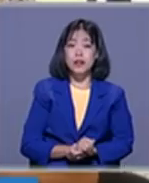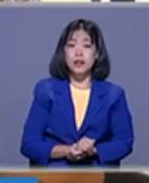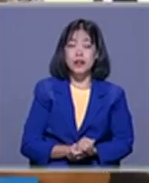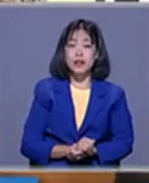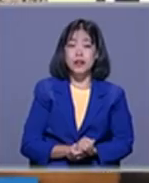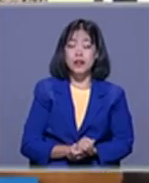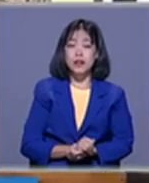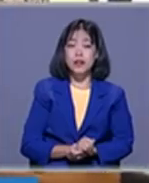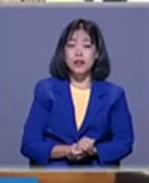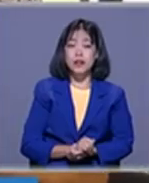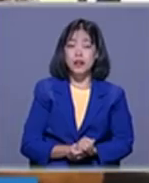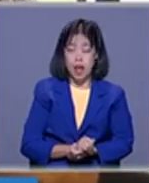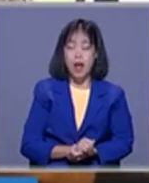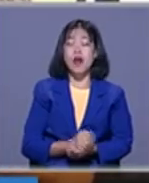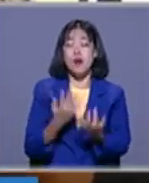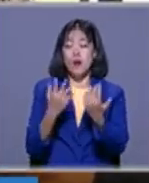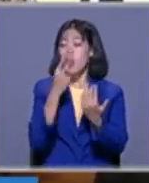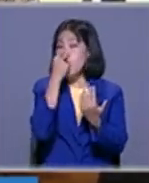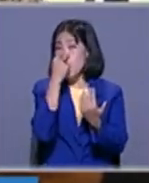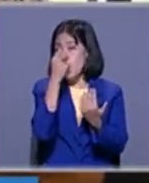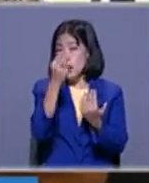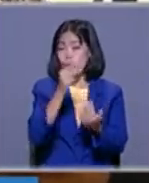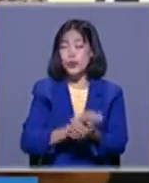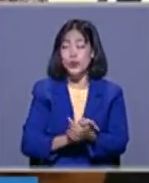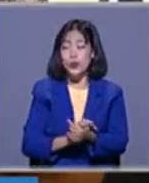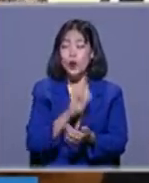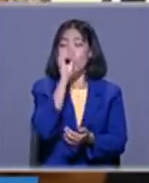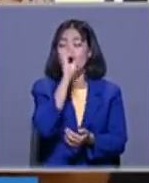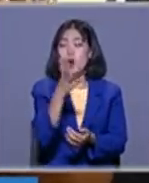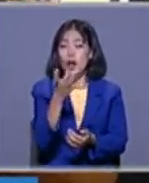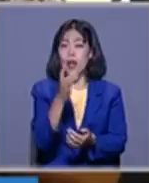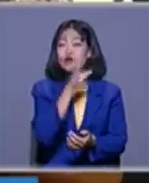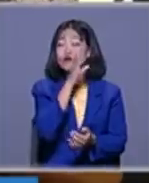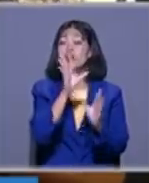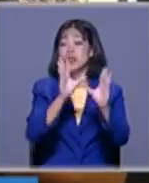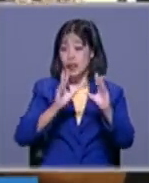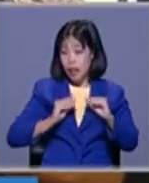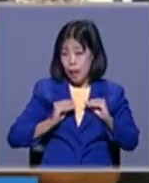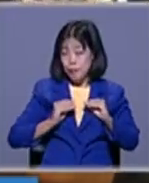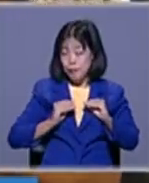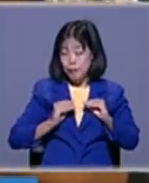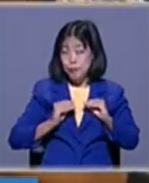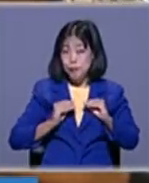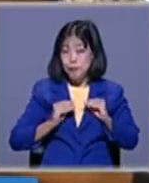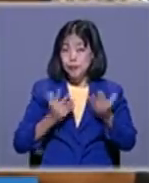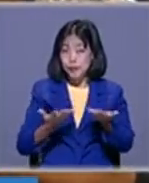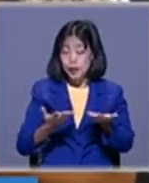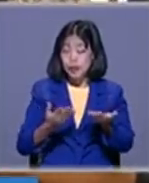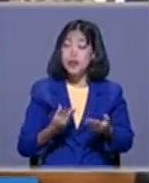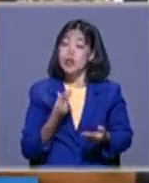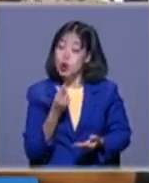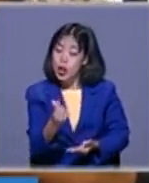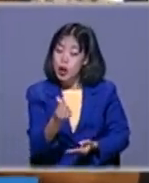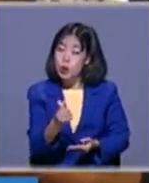หม คะก็เดี๋ยวดูศาลรัฐธรรมนูญว่าเขาว่ายังไงถ้าเขารับเอาไว้ก็หมดเรื่องก็ไปมันจะช้ามันจะเร็วอะไรเงี้